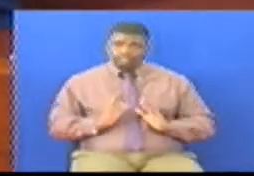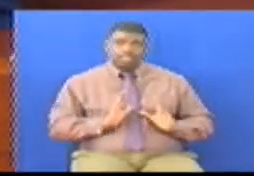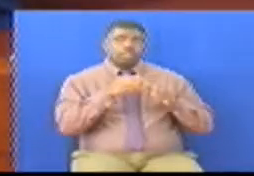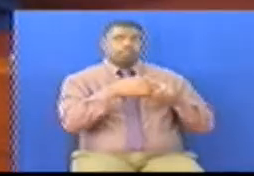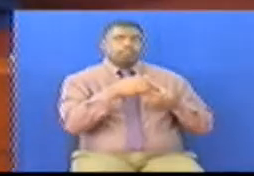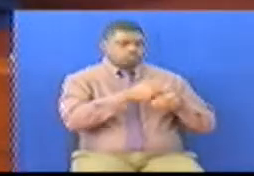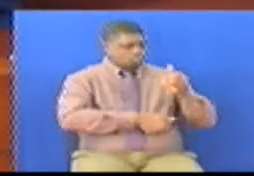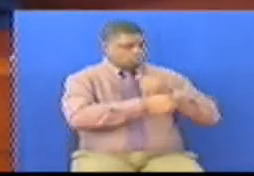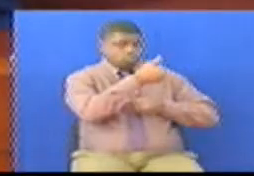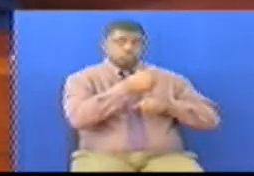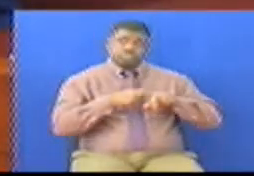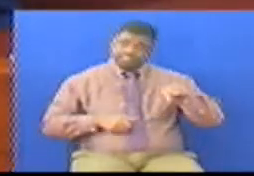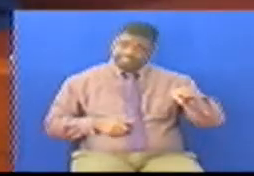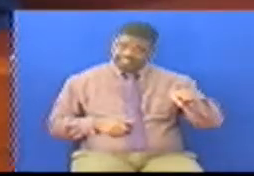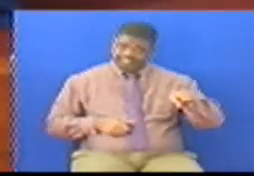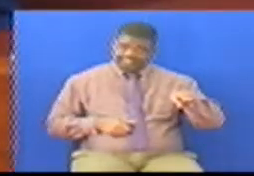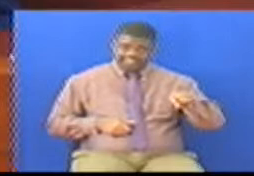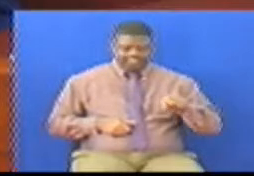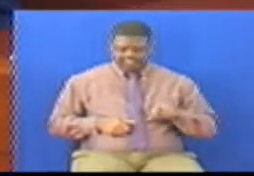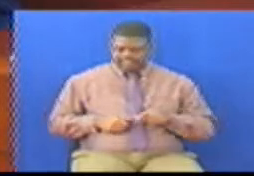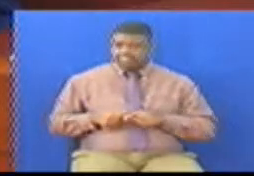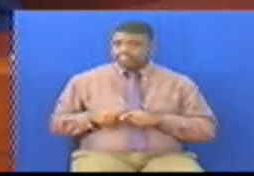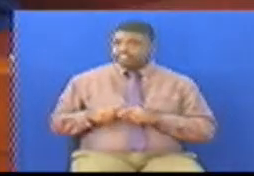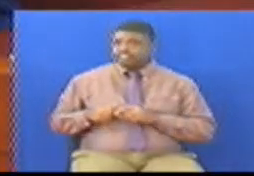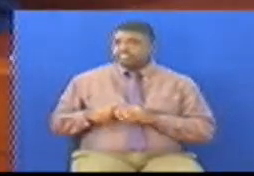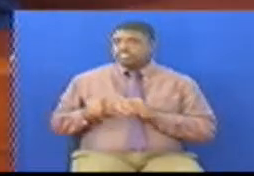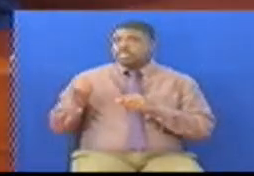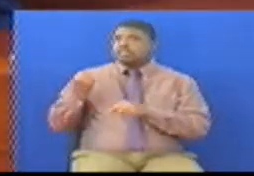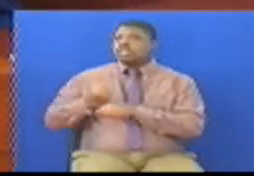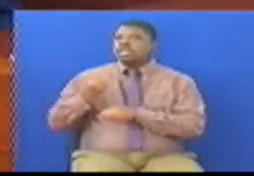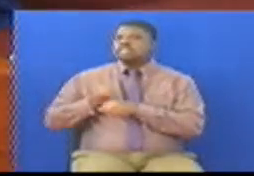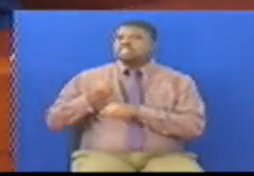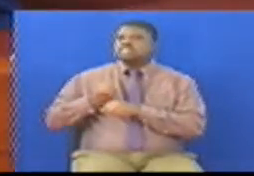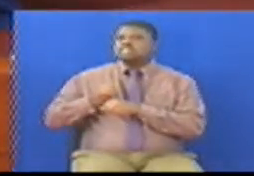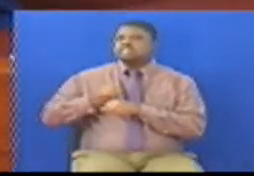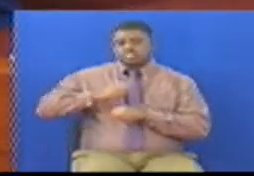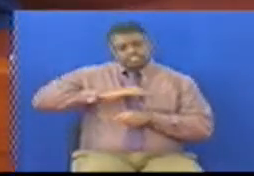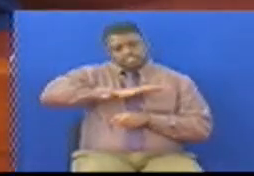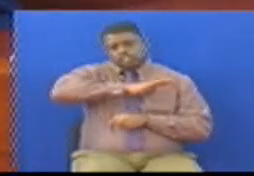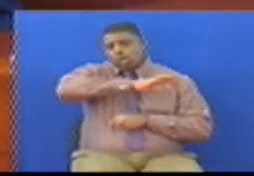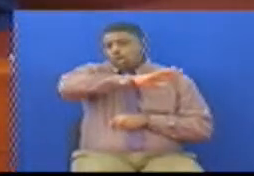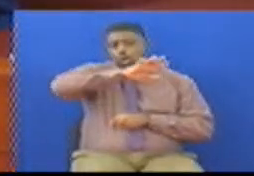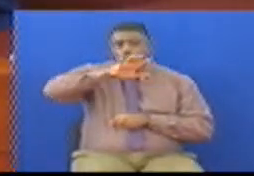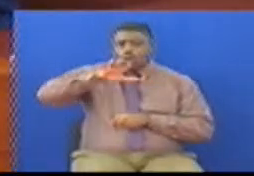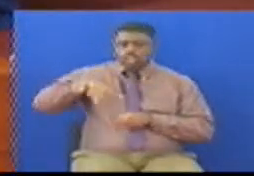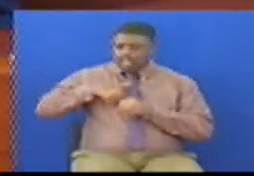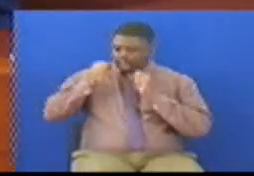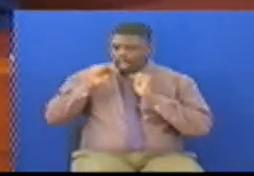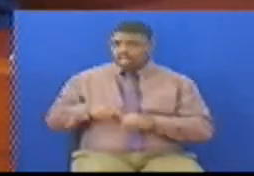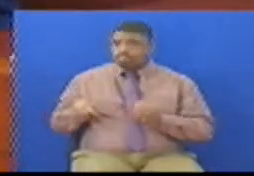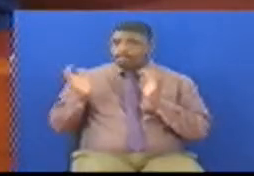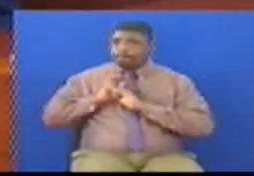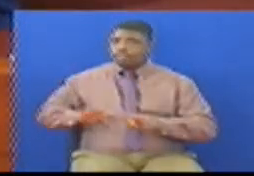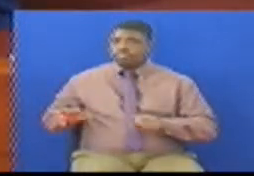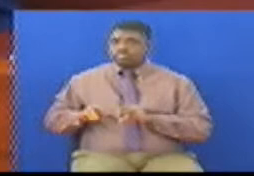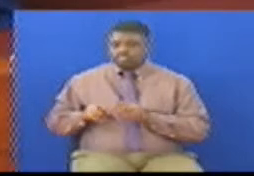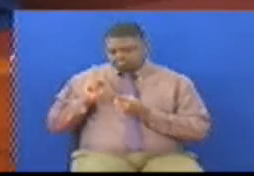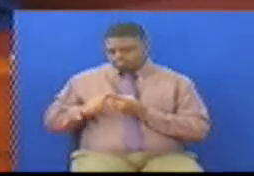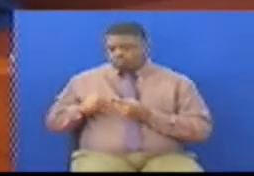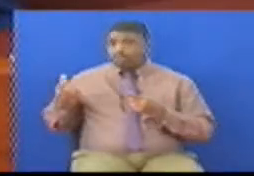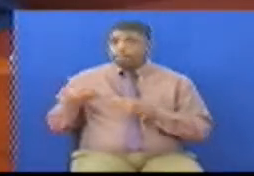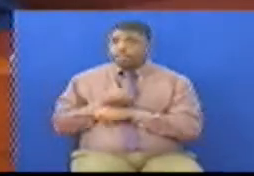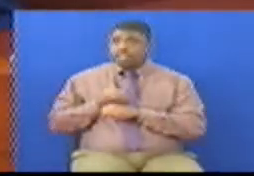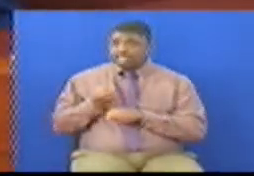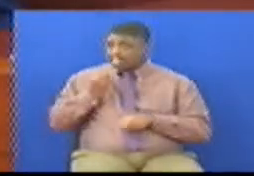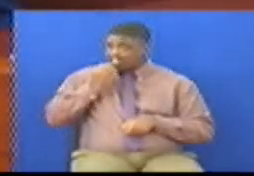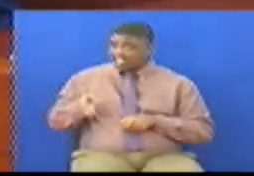ni vizuri homework zetu zote zikamilike. Moja hapo ilikuwa ni kupata taarifa za kamati